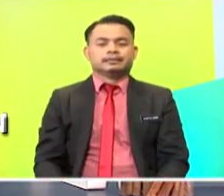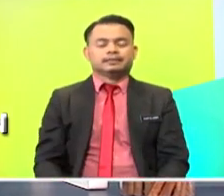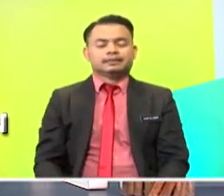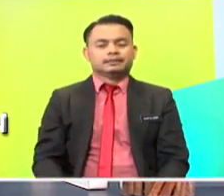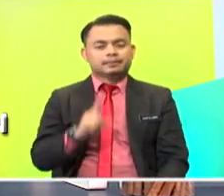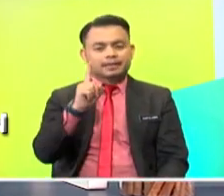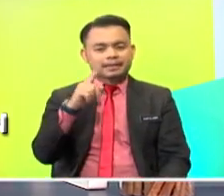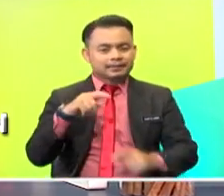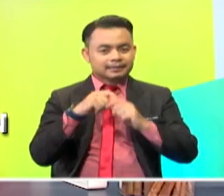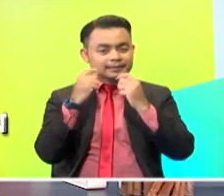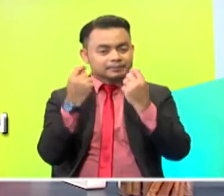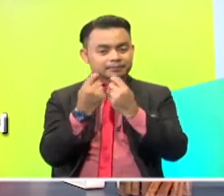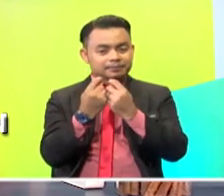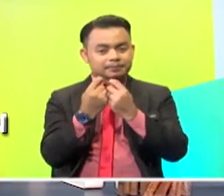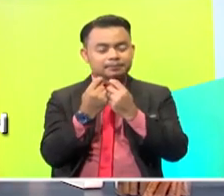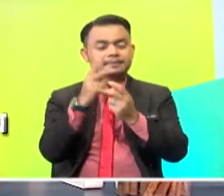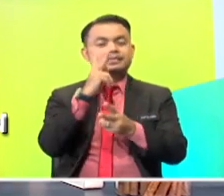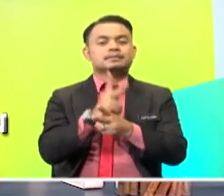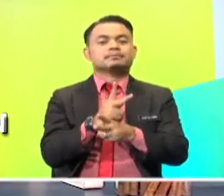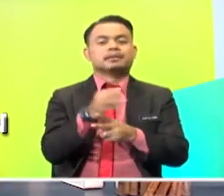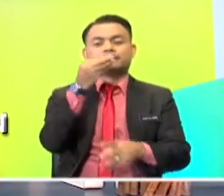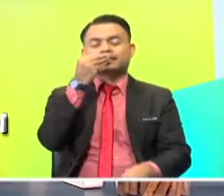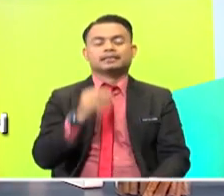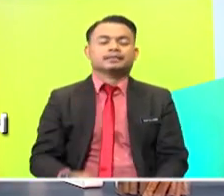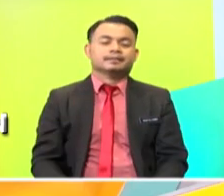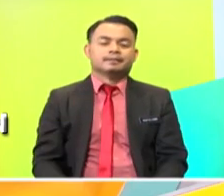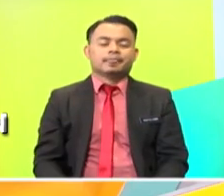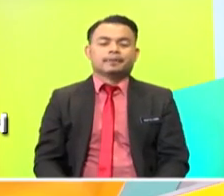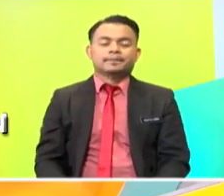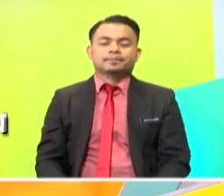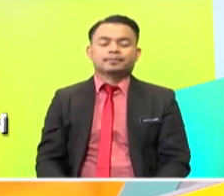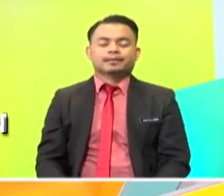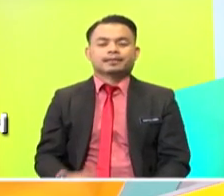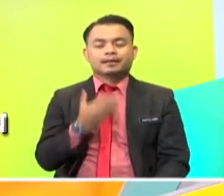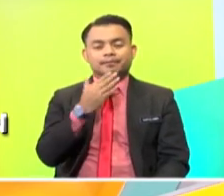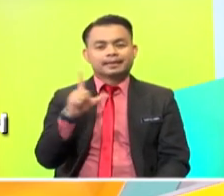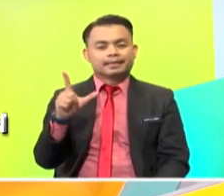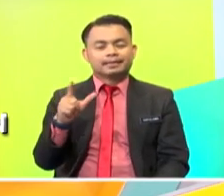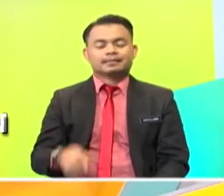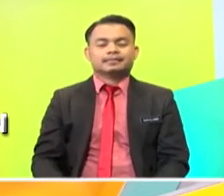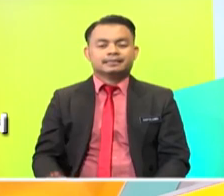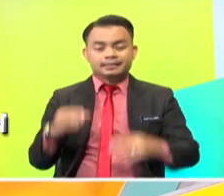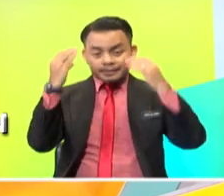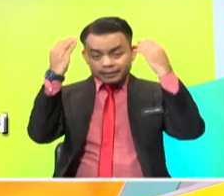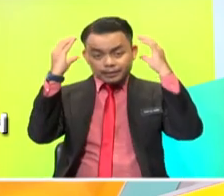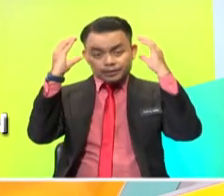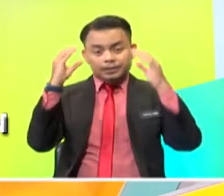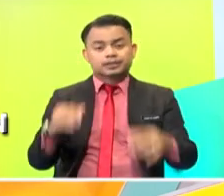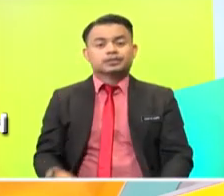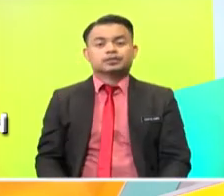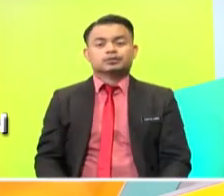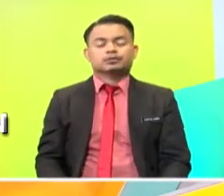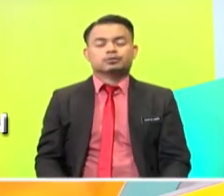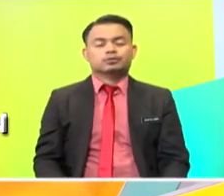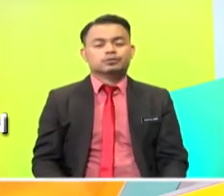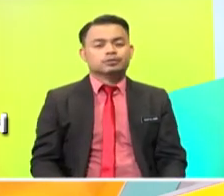enggak jadi laki-laki lebih toko itu ya oke cek gunung Rinanda berikan sedikit Sin untuk apa yang kita akan belajar